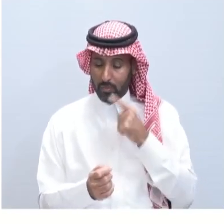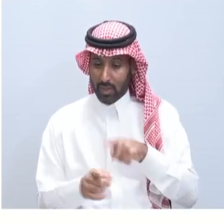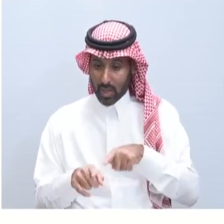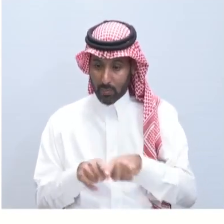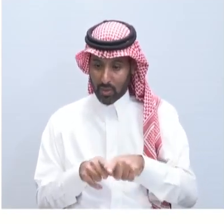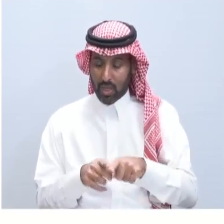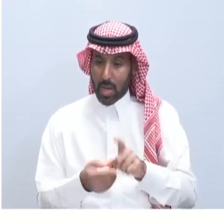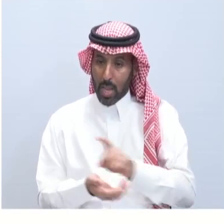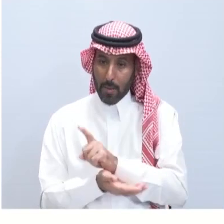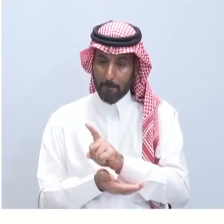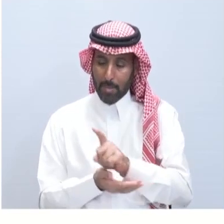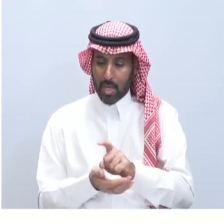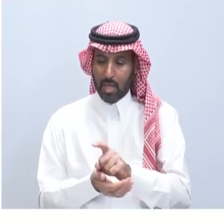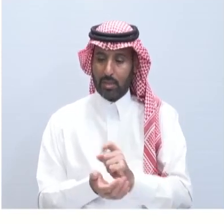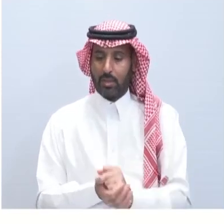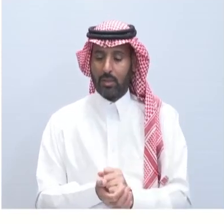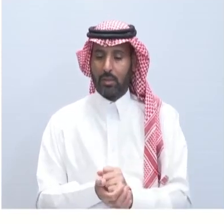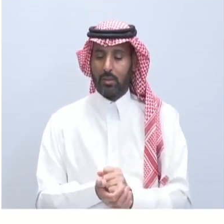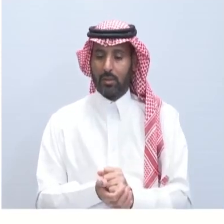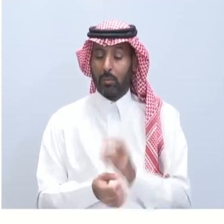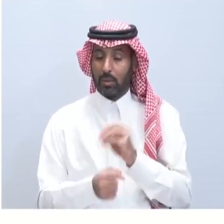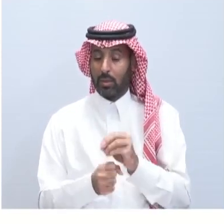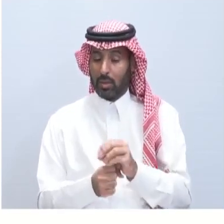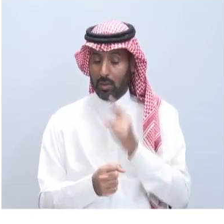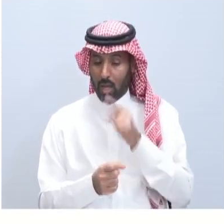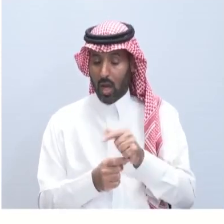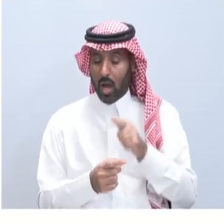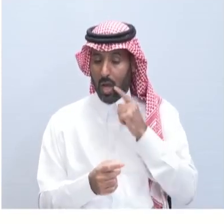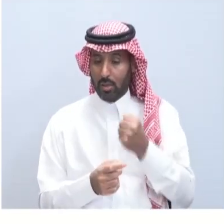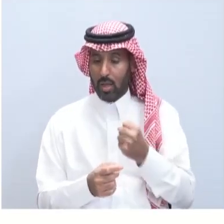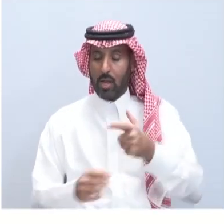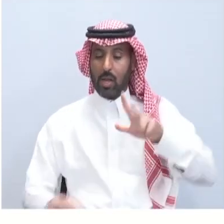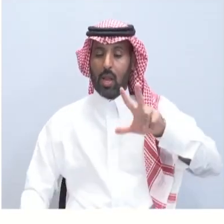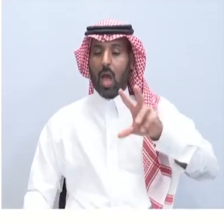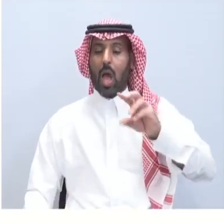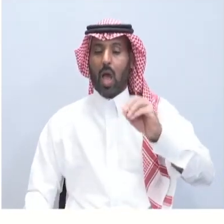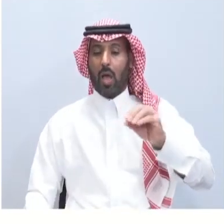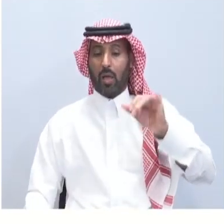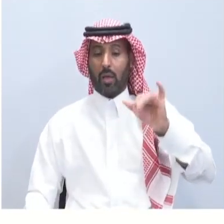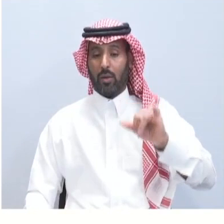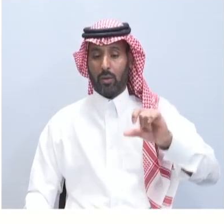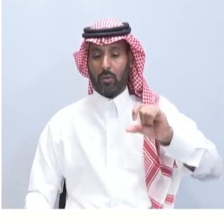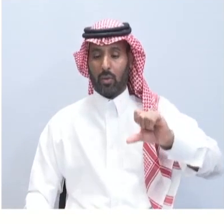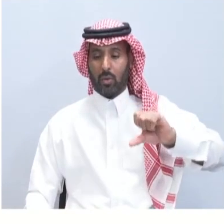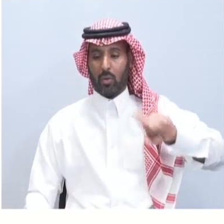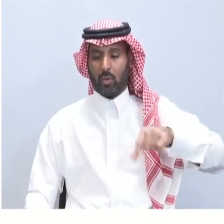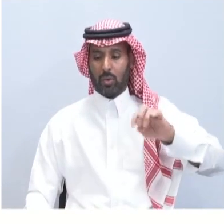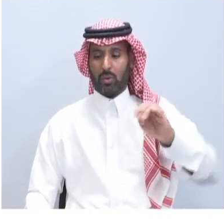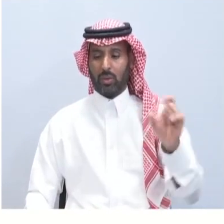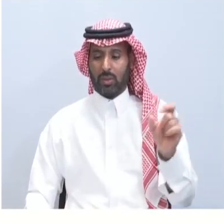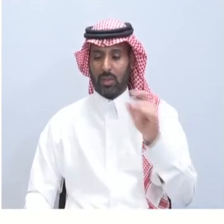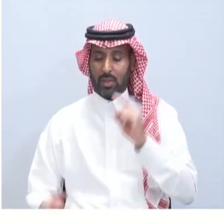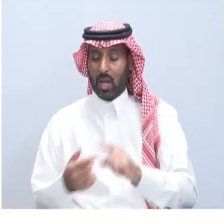للبيئه بعد ذلك تعرفنا على طاقه الهيدروجين وذكرنا بانها تبرز طاقه الهيدروجين الاخضر والازرق